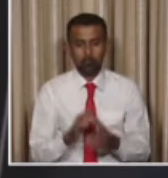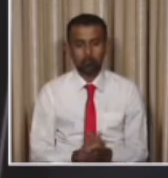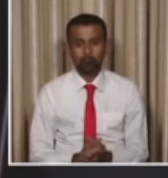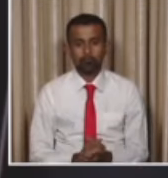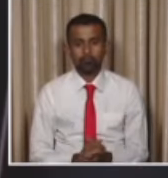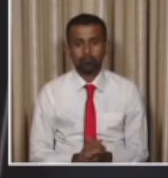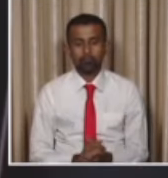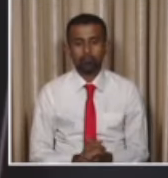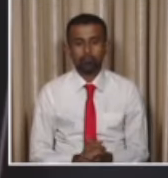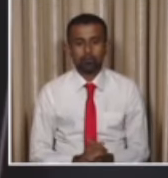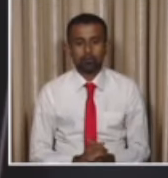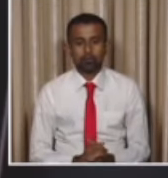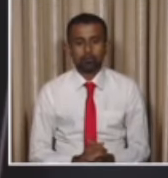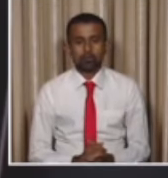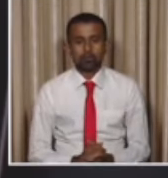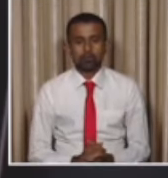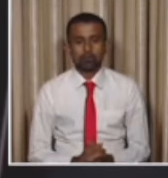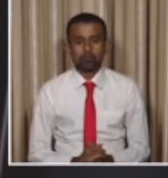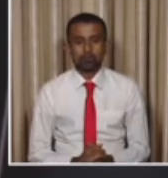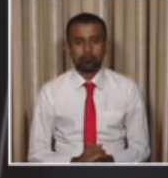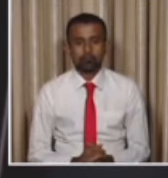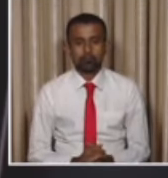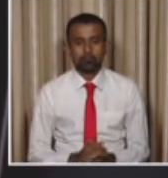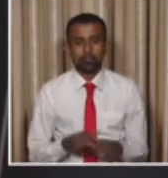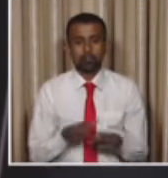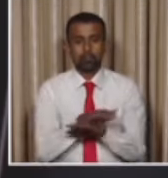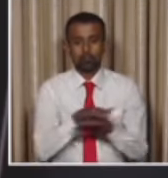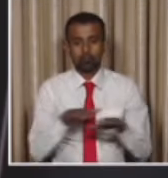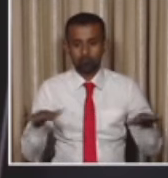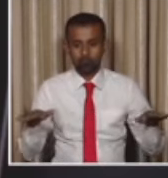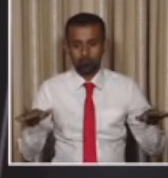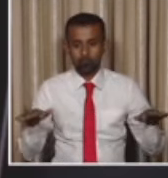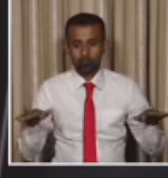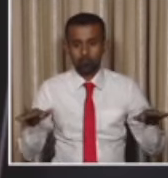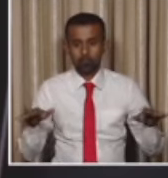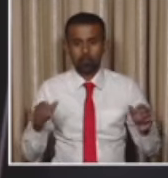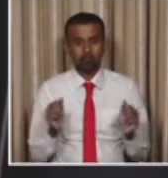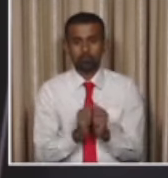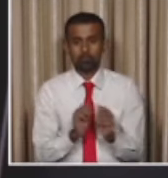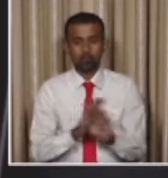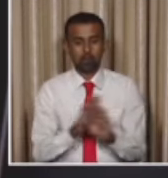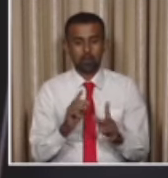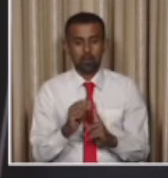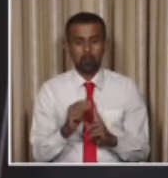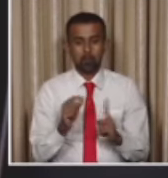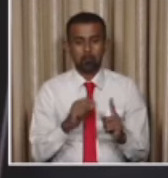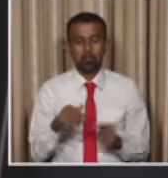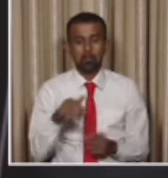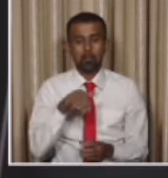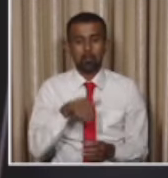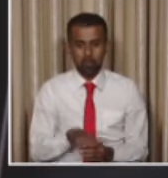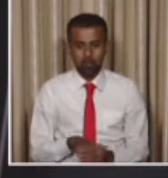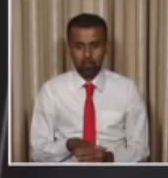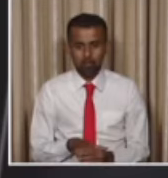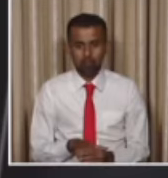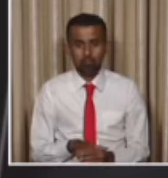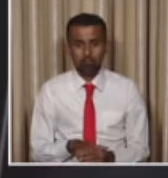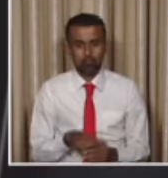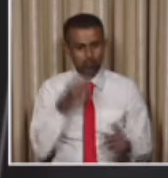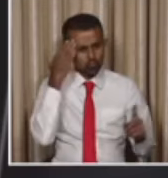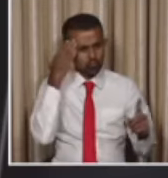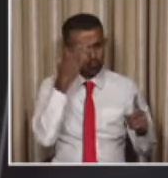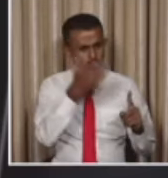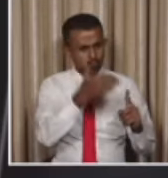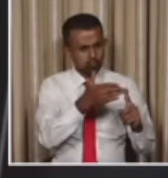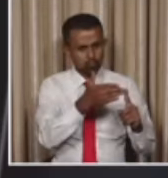වගේ අඩුම තරමේ වේදිකාවේ කරන එක කරන්න නැතුව මේ පාර්ලිමේන්තුව ඇතුලේ විෂයට අදාළව යම්